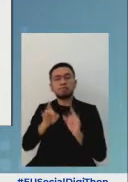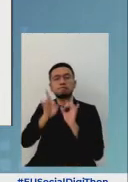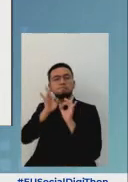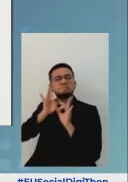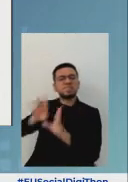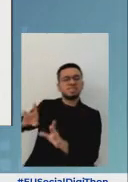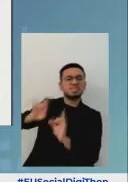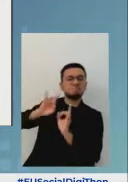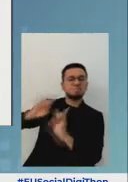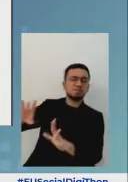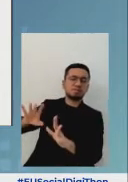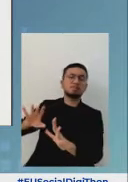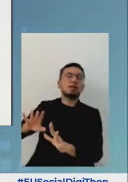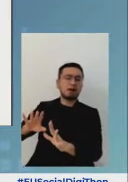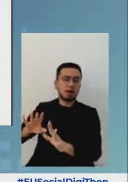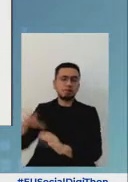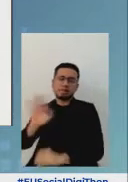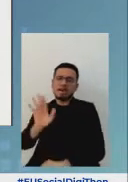begitu. Next.